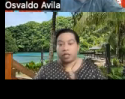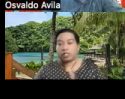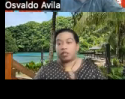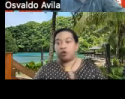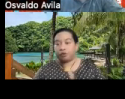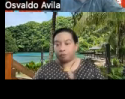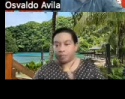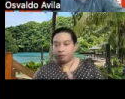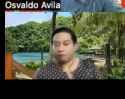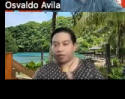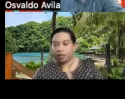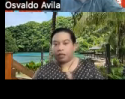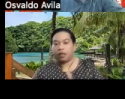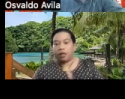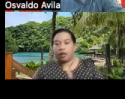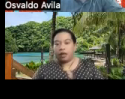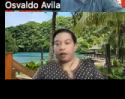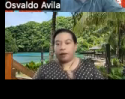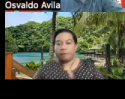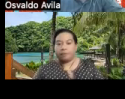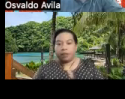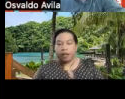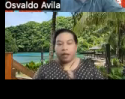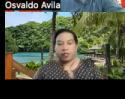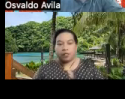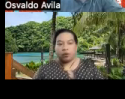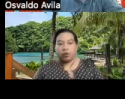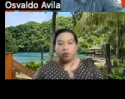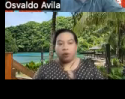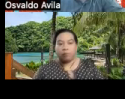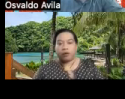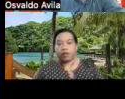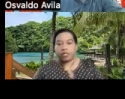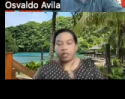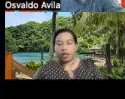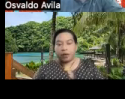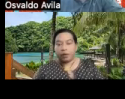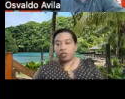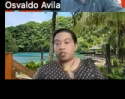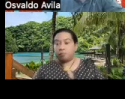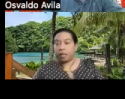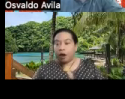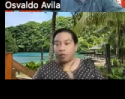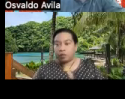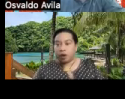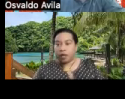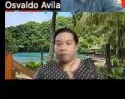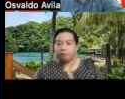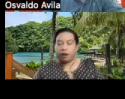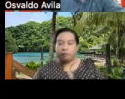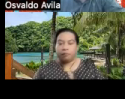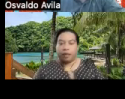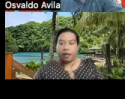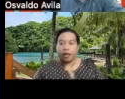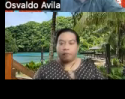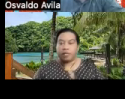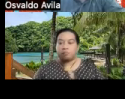Micronesia is the North Pacific. وماكرونيزا هي اللي هي الشمال الهادي. Palau is where I come